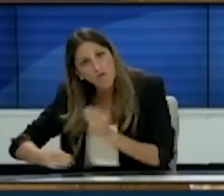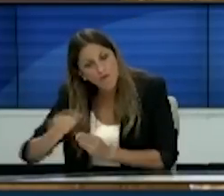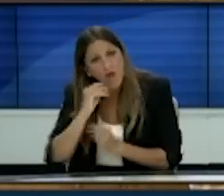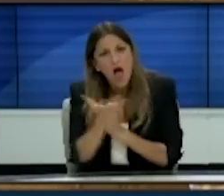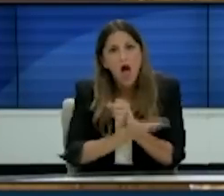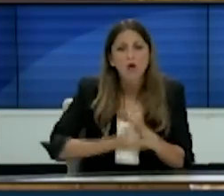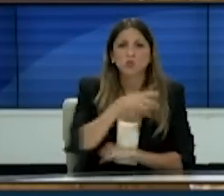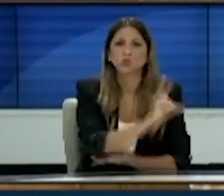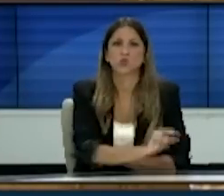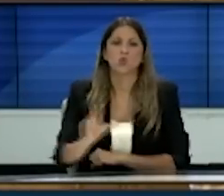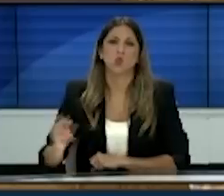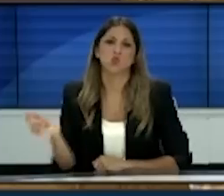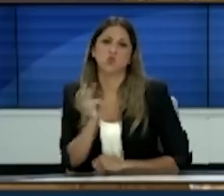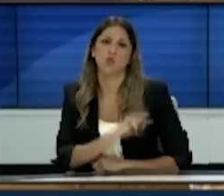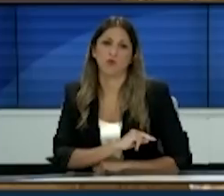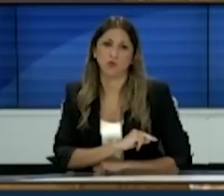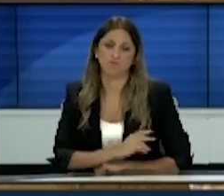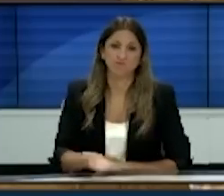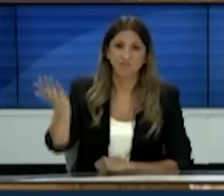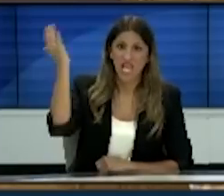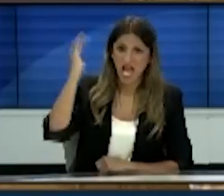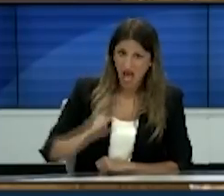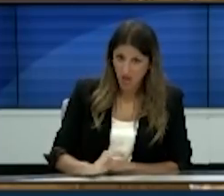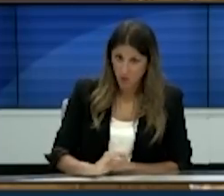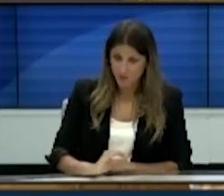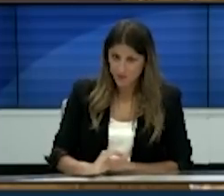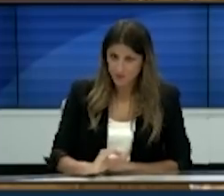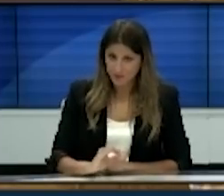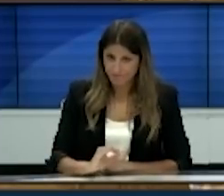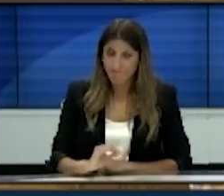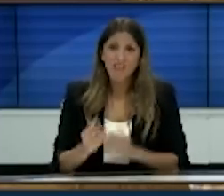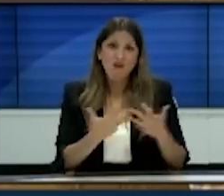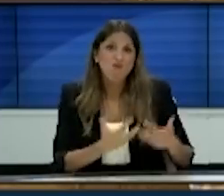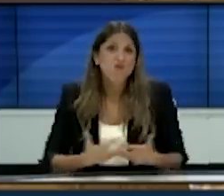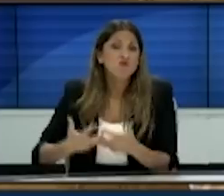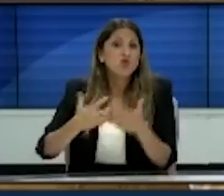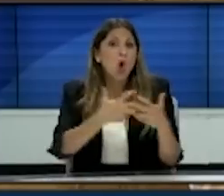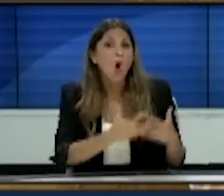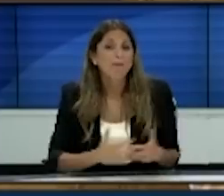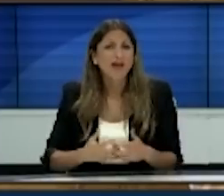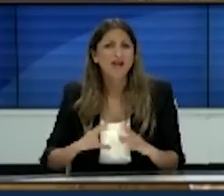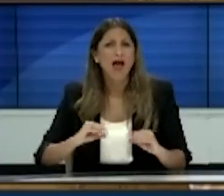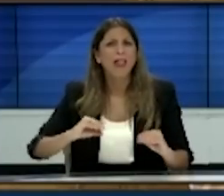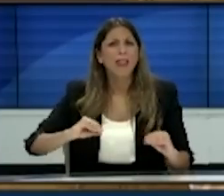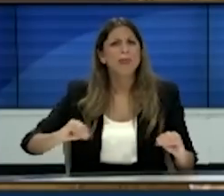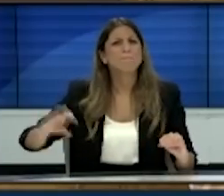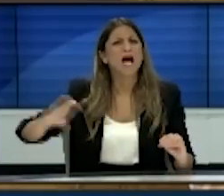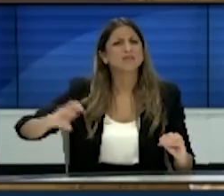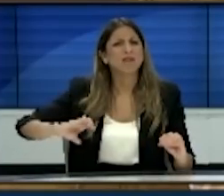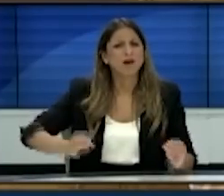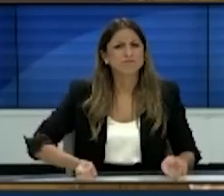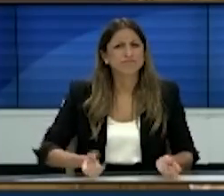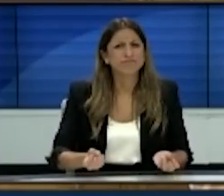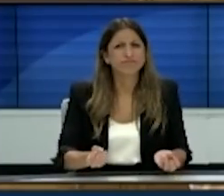και βιομηχανικό κέρδος. Αν δεν κρατικοποιηθεί και στηριχτεί η βιομηχανία φωσφορικών λιπασμάτων για παραγωγή